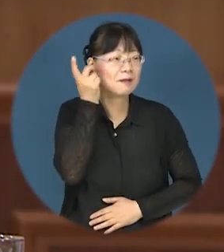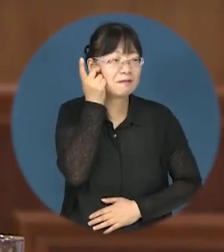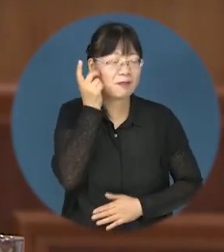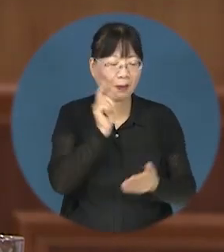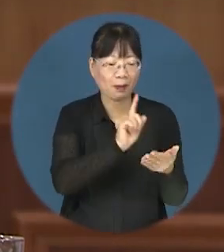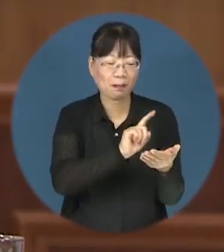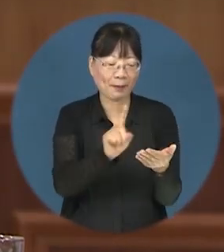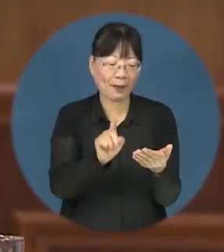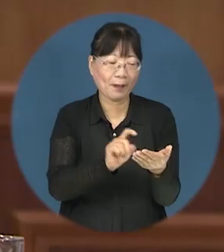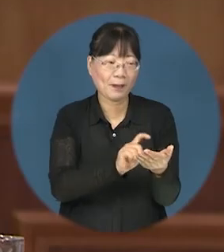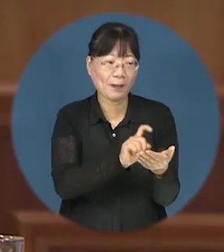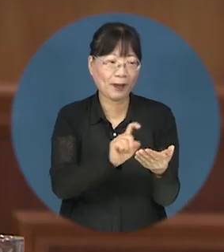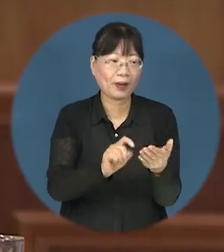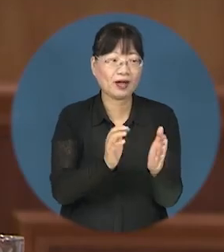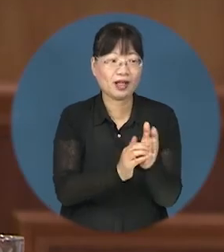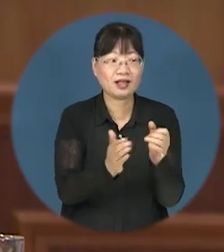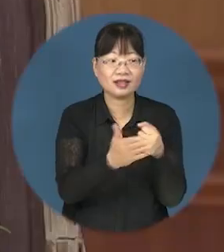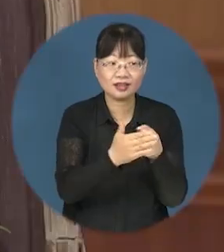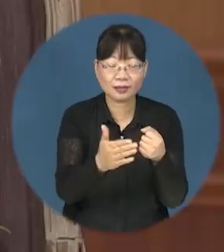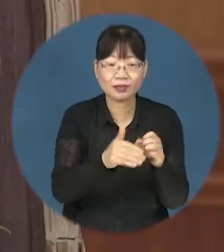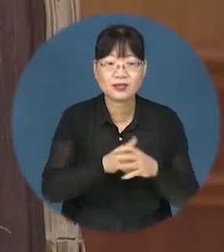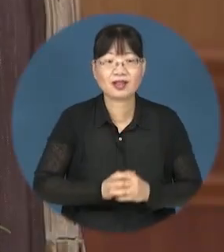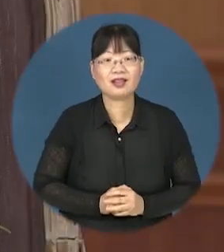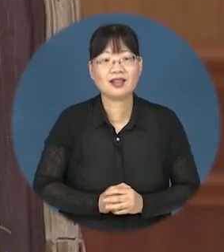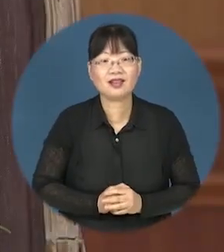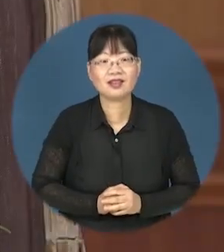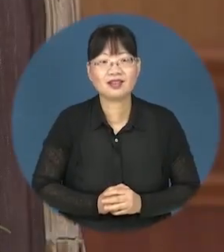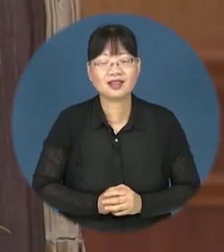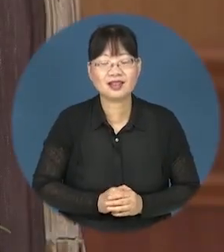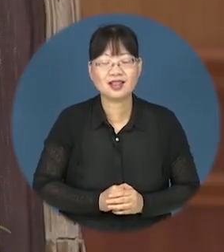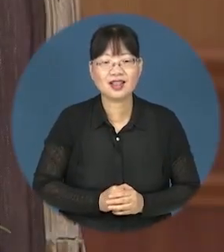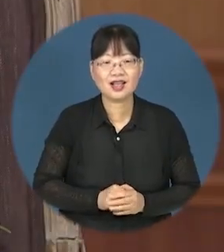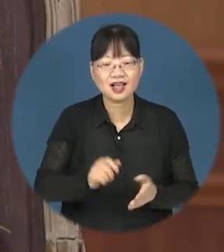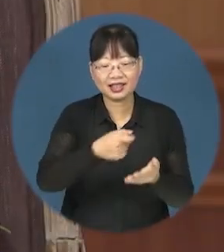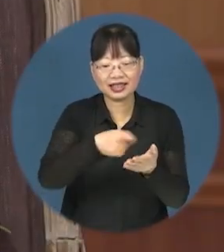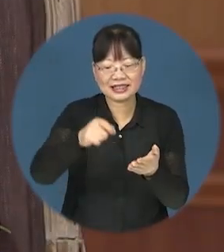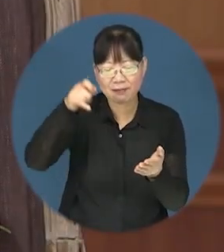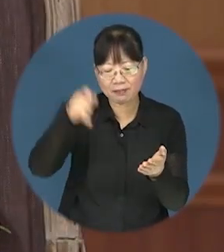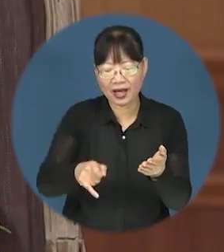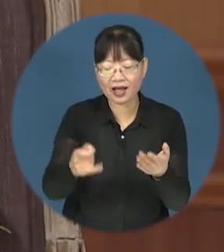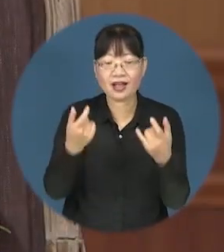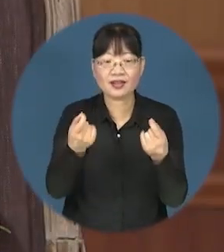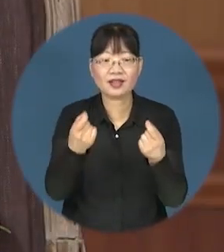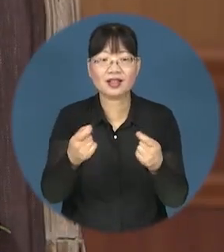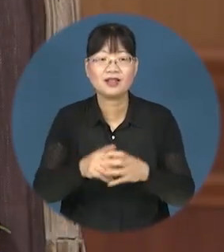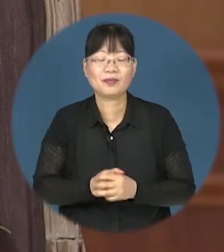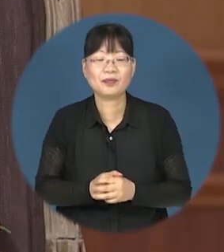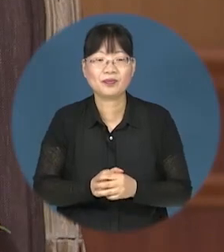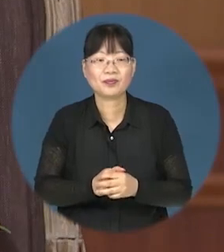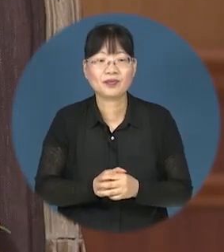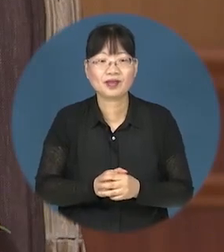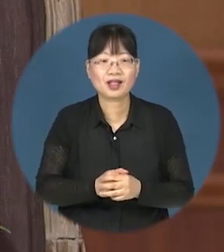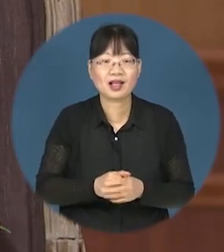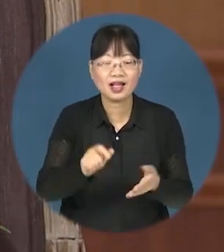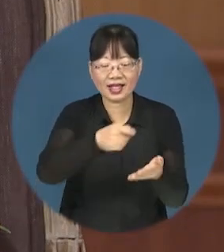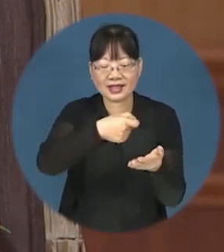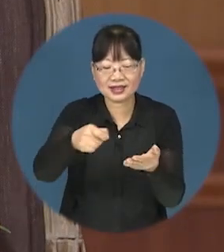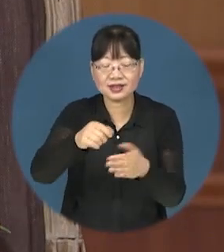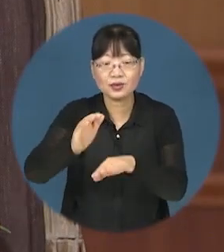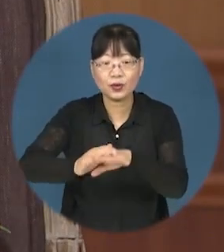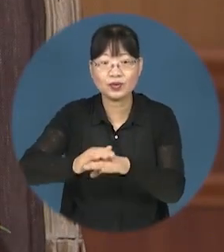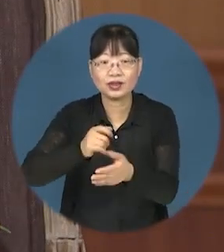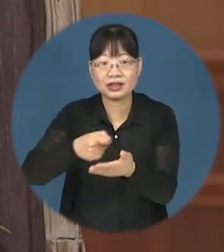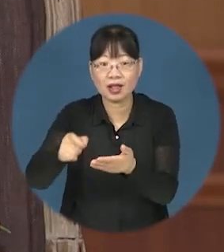버튼만 돌과 불릴 알았습니다 4 그러나 보니까 정정아 필히 되구요 그래서 이 그 씨를 손으로 써야